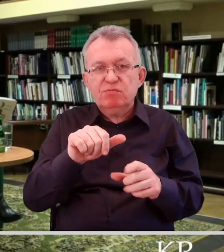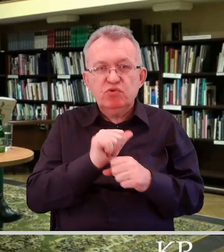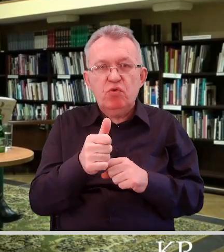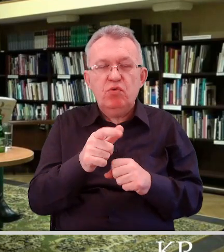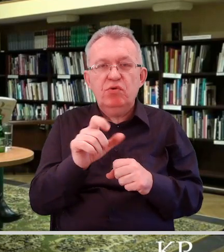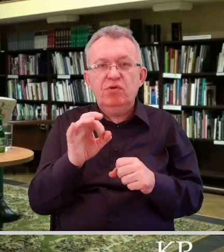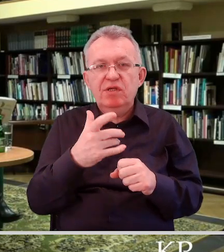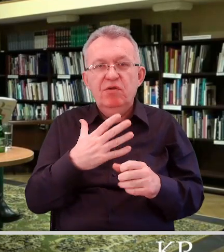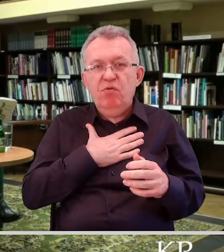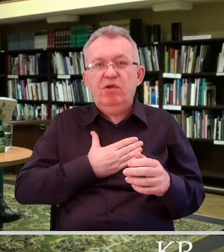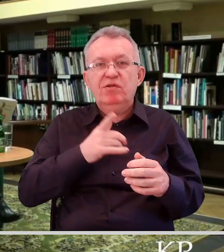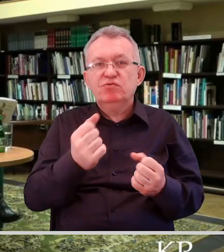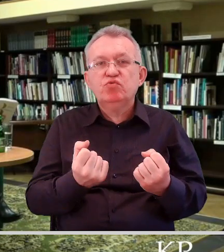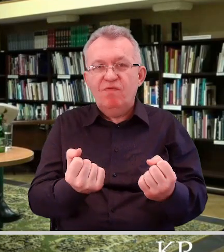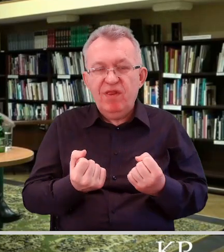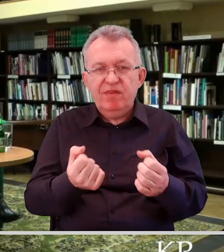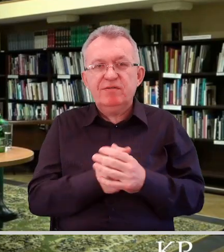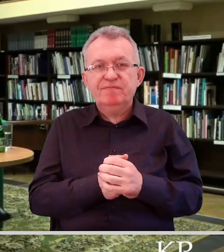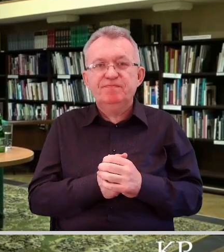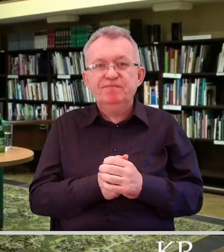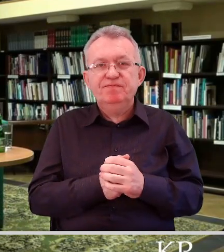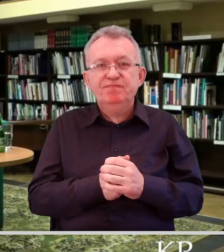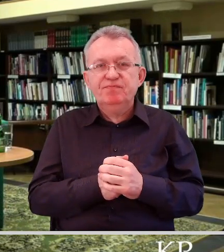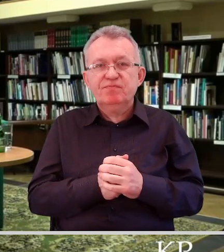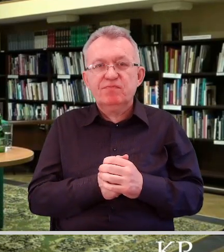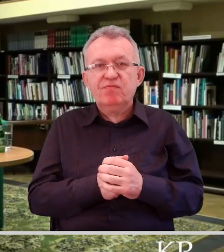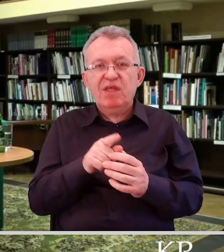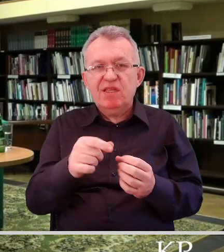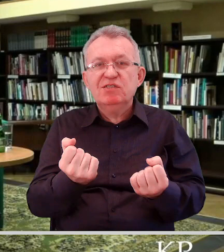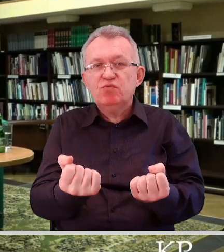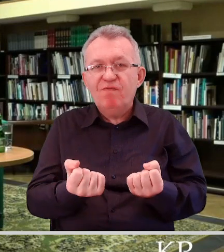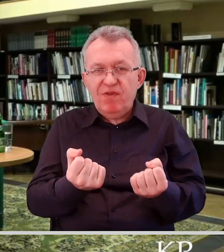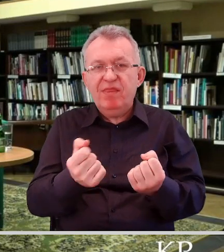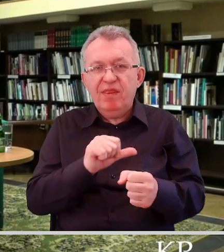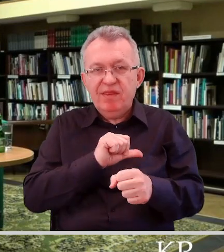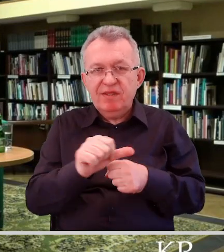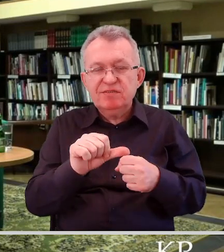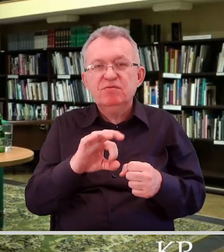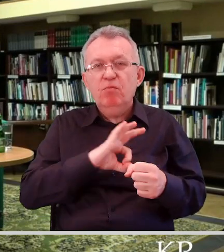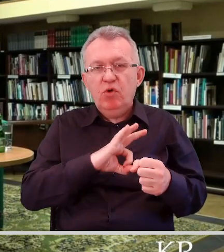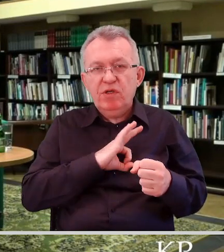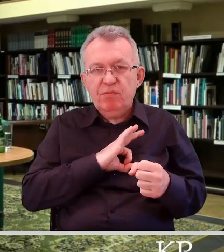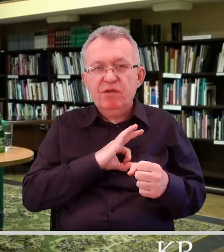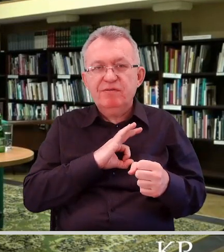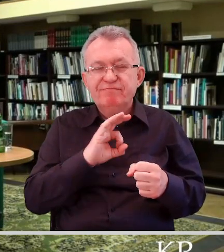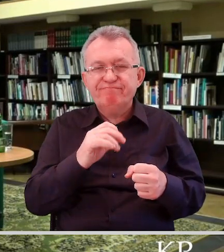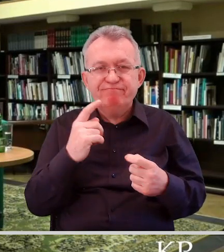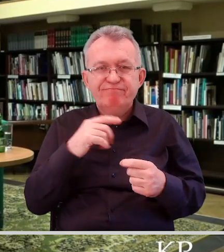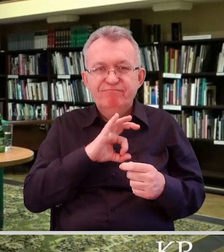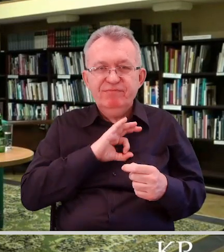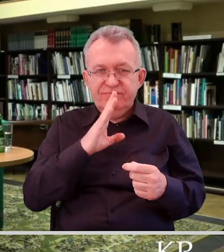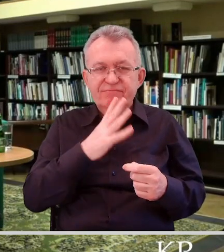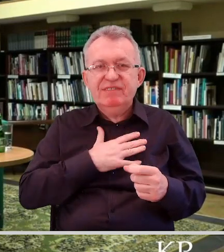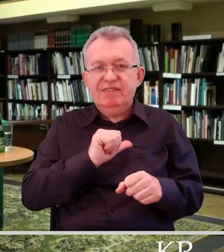powyżej, wielbicielom szufladek. I te szufladki to jest coś, co szczerze mówiąc jest moim konikiem w tej chwili. O